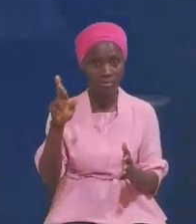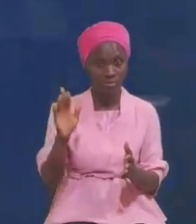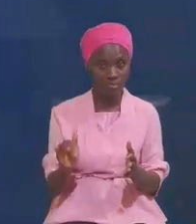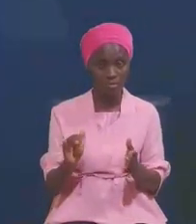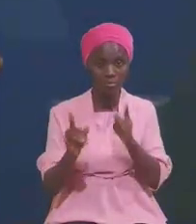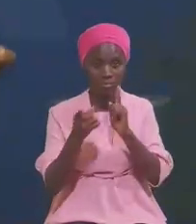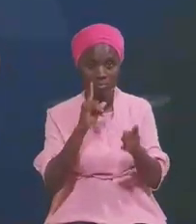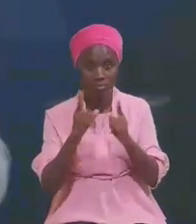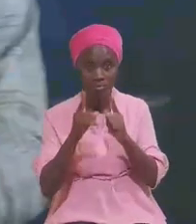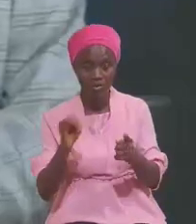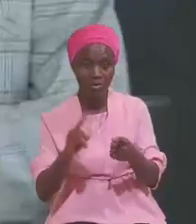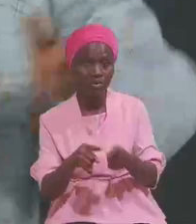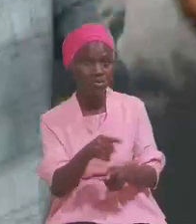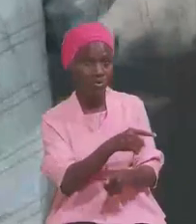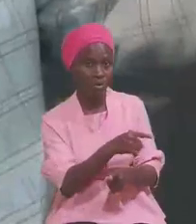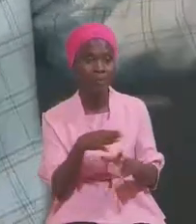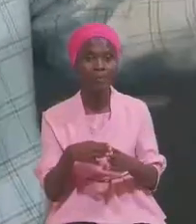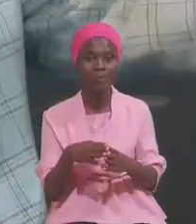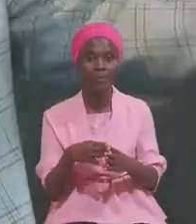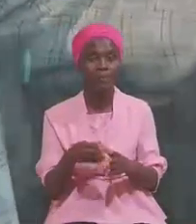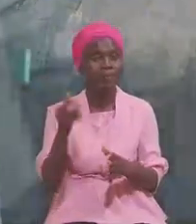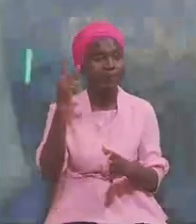parlait à ses serviteurs